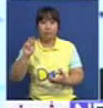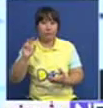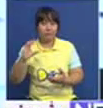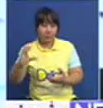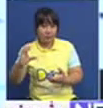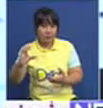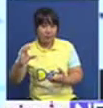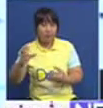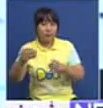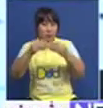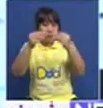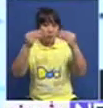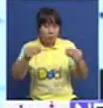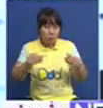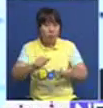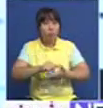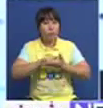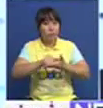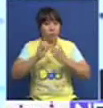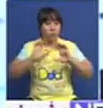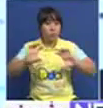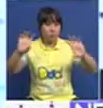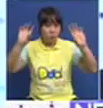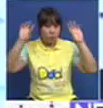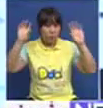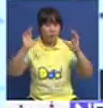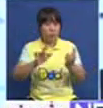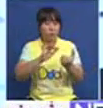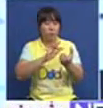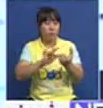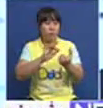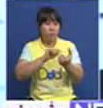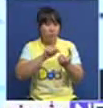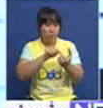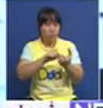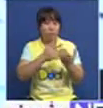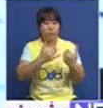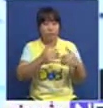หรือตู้บริการอเนกประสงค์ของรัฐและ smart box ที่จะติดตั้งในพื้นที่ต่างๆ